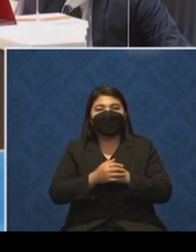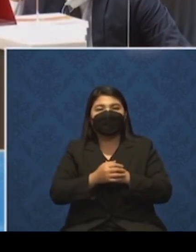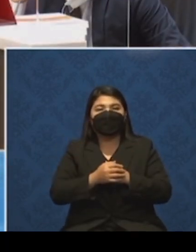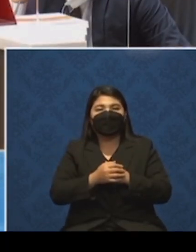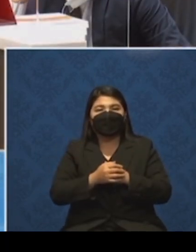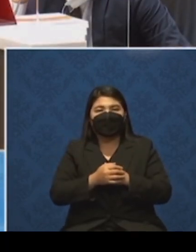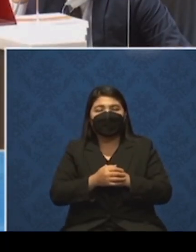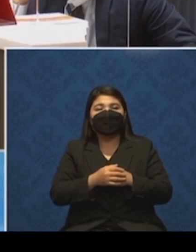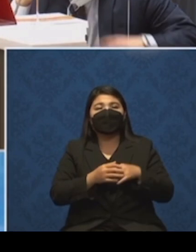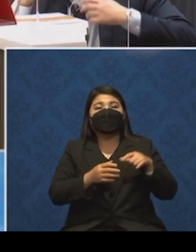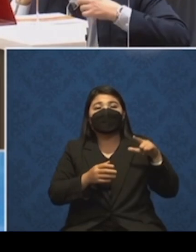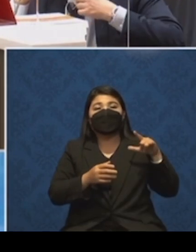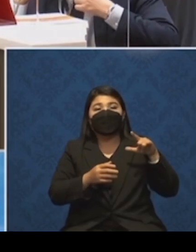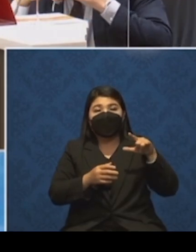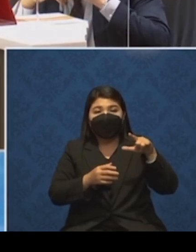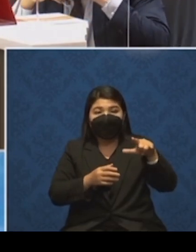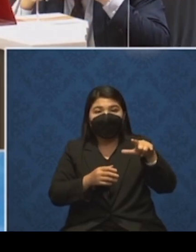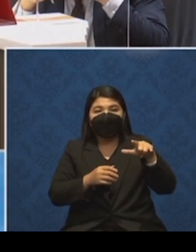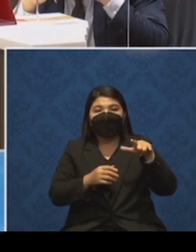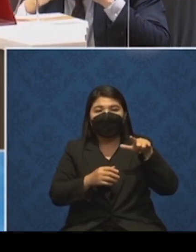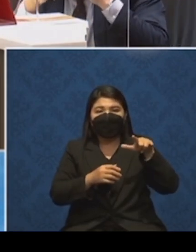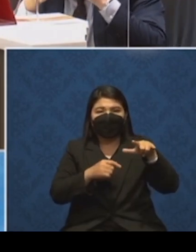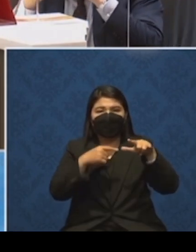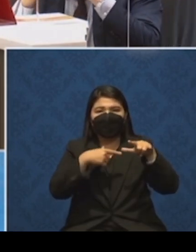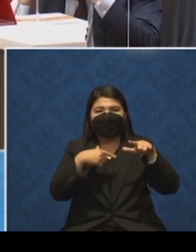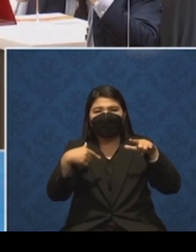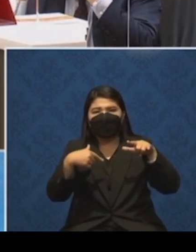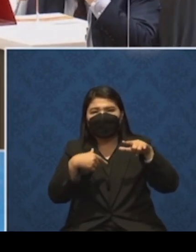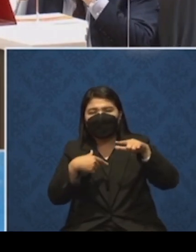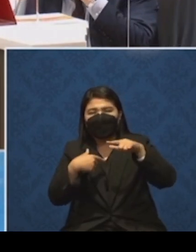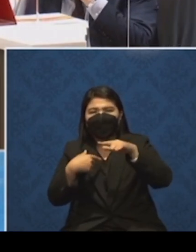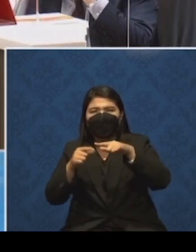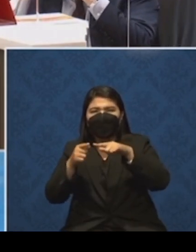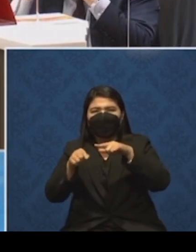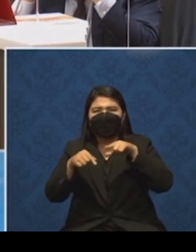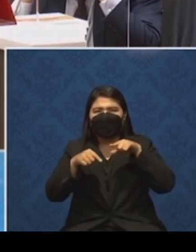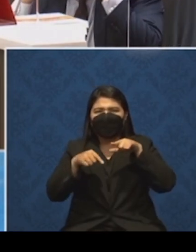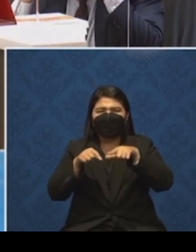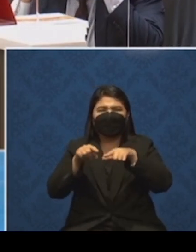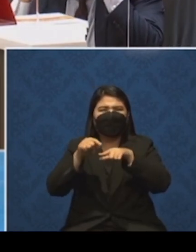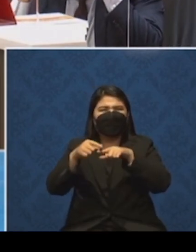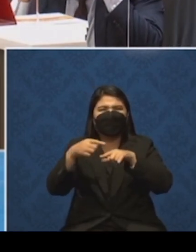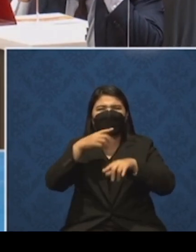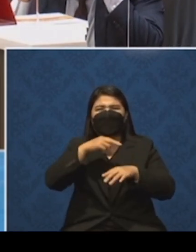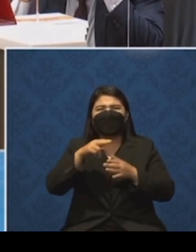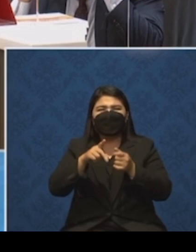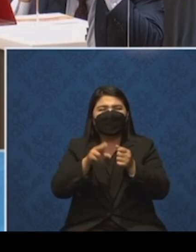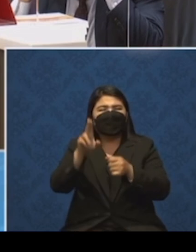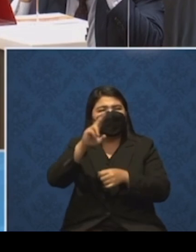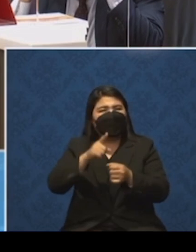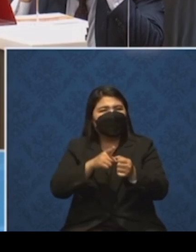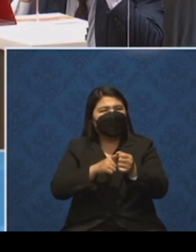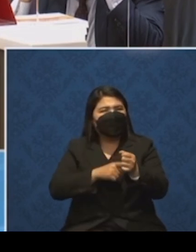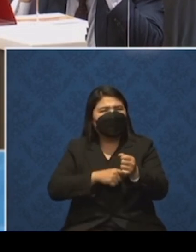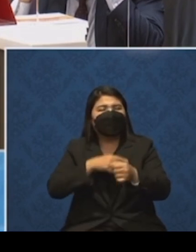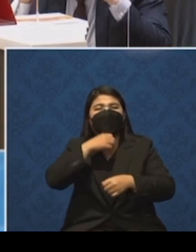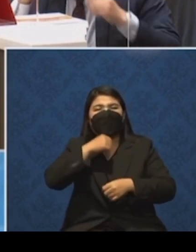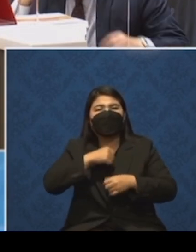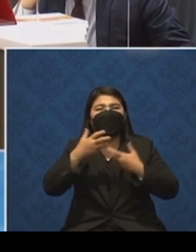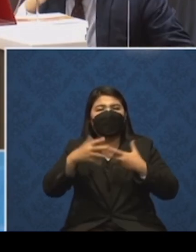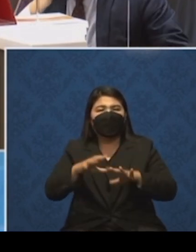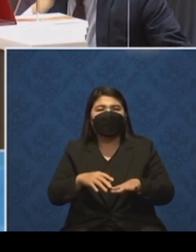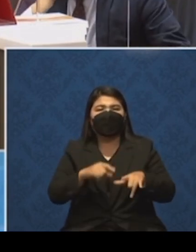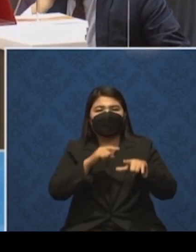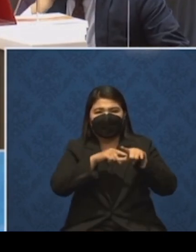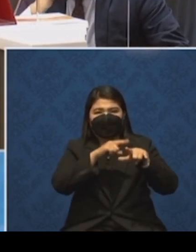องบินขับไล่โจมตีที่ใช้มานานเก่ามากที่ผมกลับเรียนว่าบางเครื่องนั้นอายุ